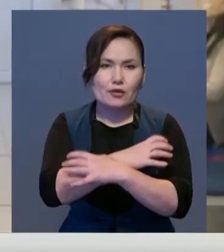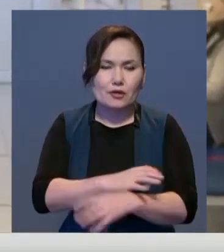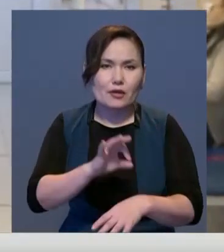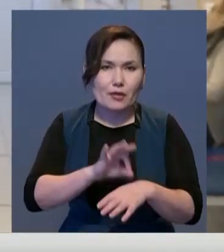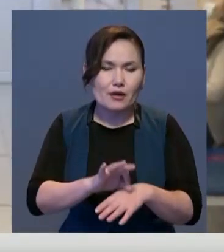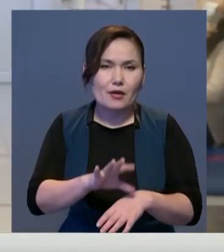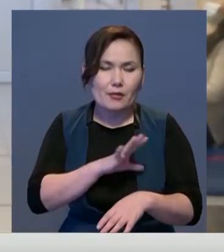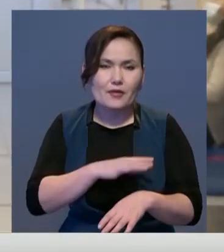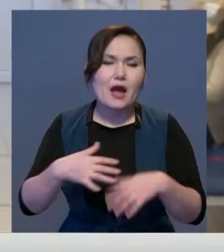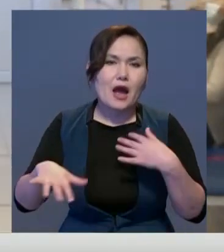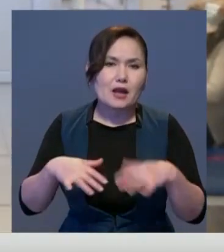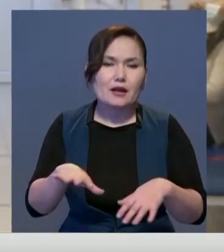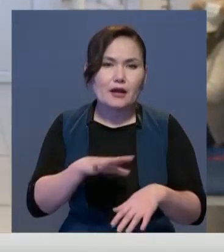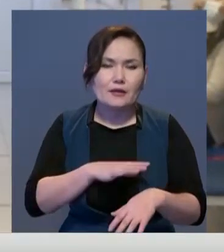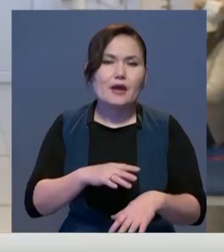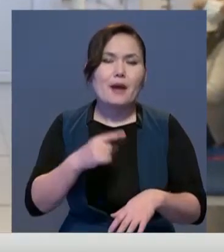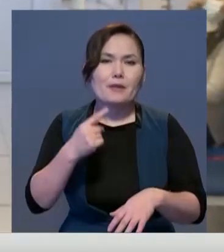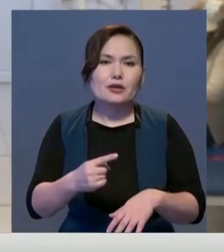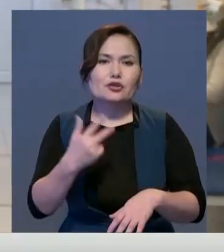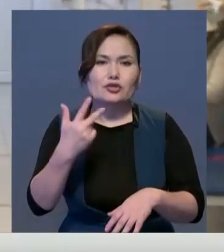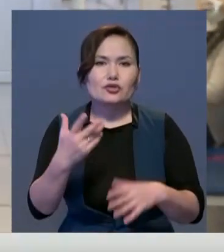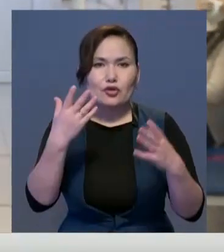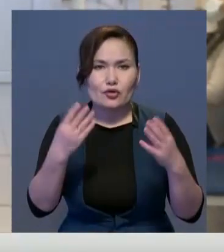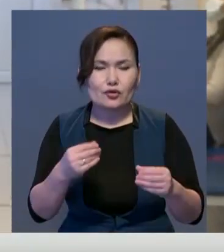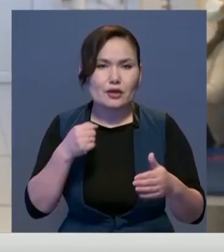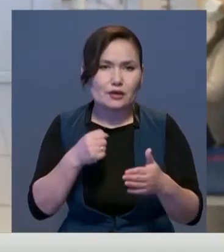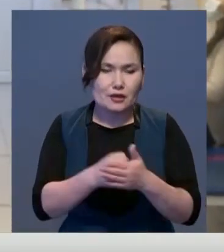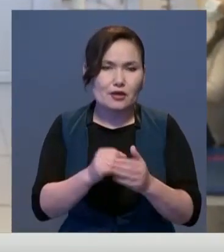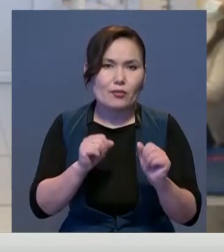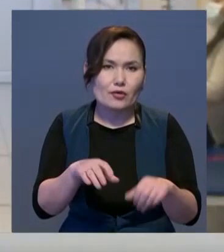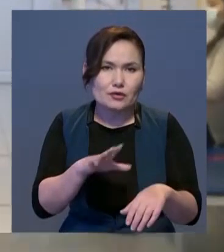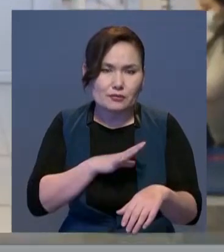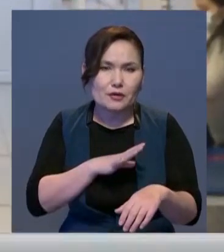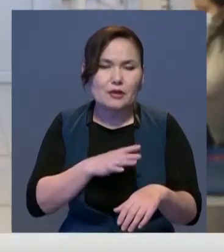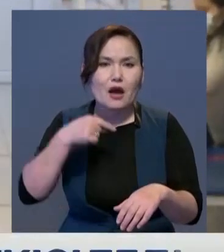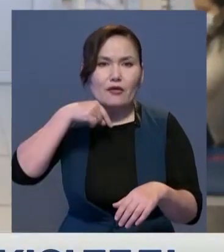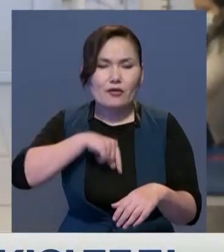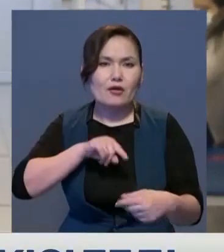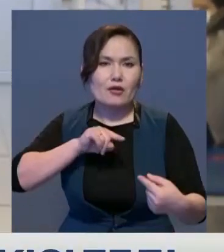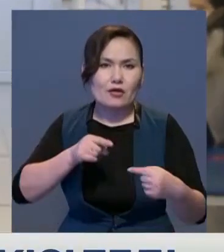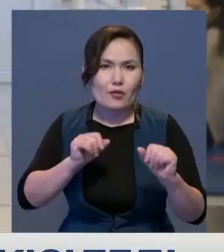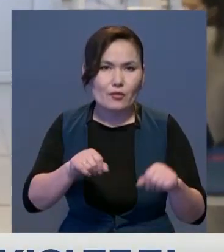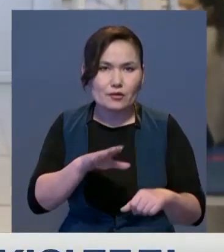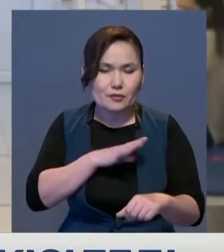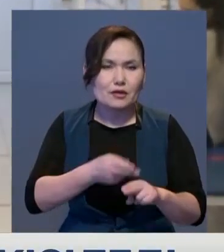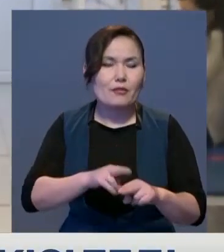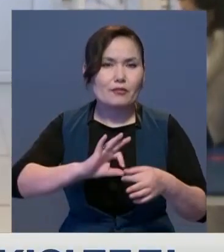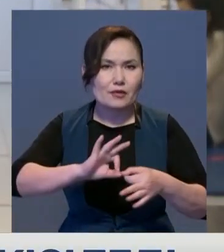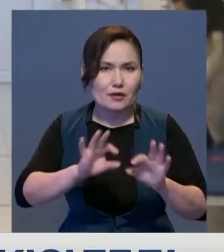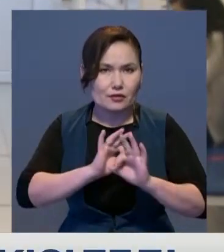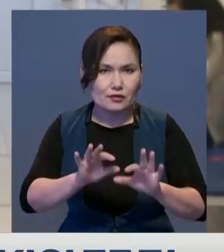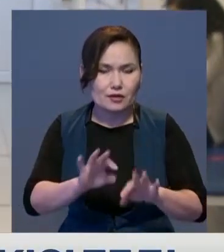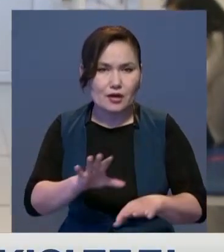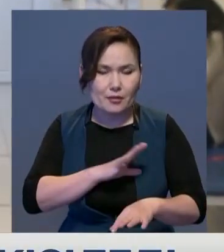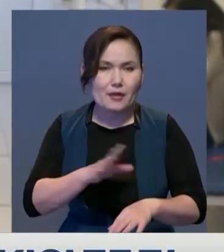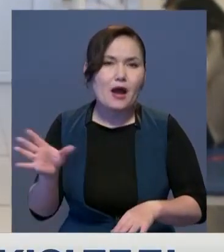Ол бірінші, үшінші күнге дейін реакция болу мүмкін. Сонда біз қызметкерлерге бәріне түсіндірдік.